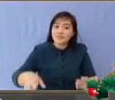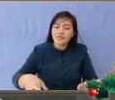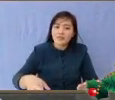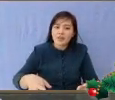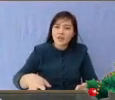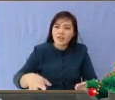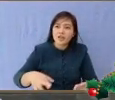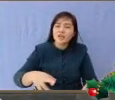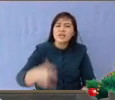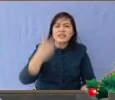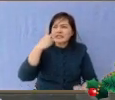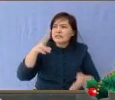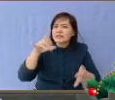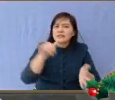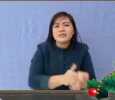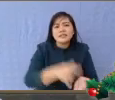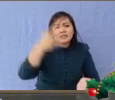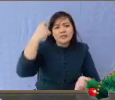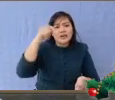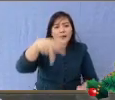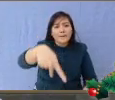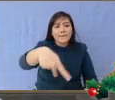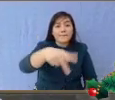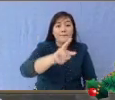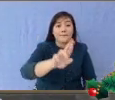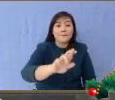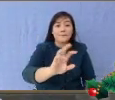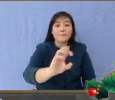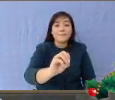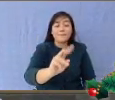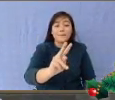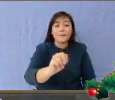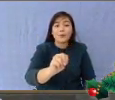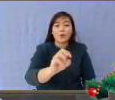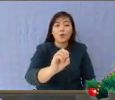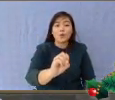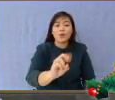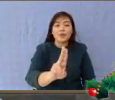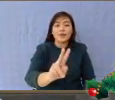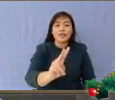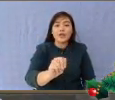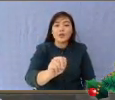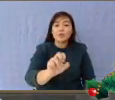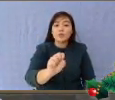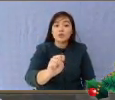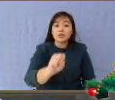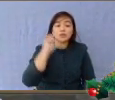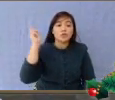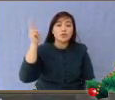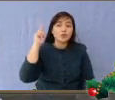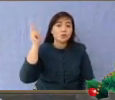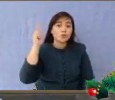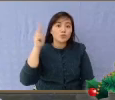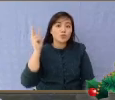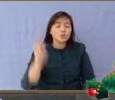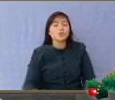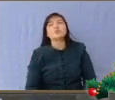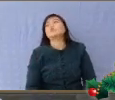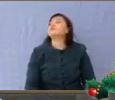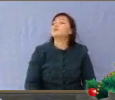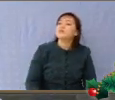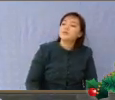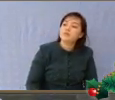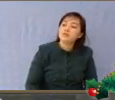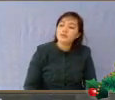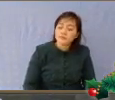ako yung first person, yung kausap ko siya yung second person. At kapag meron pa akong ibang tinutukoy, maliban na sa amin dalawa,